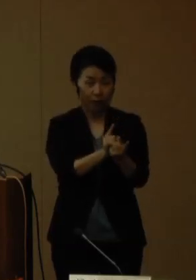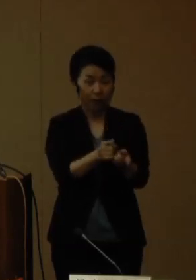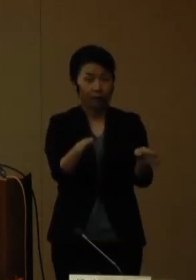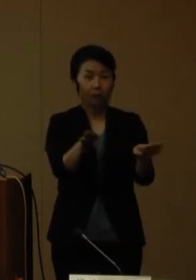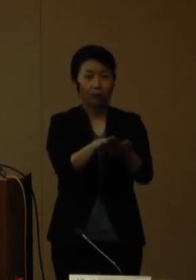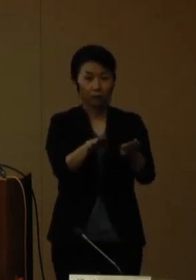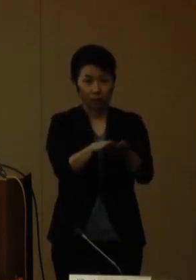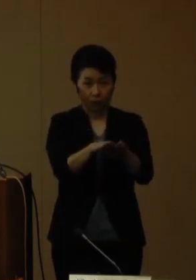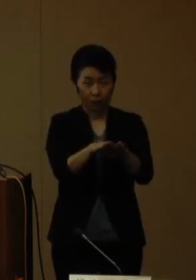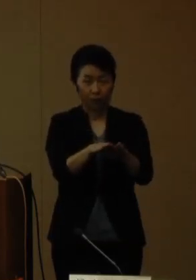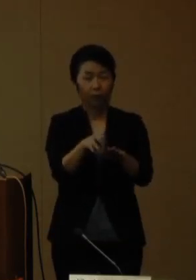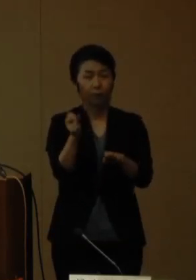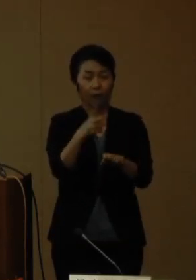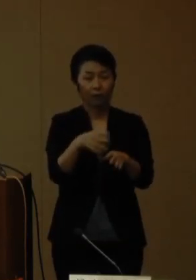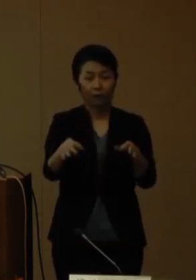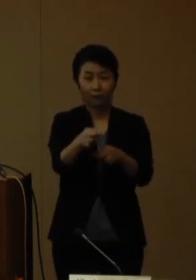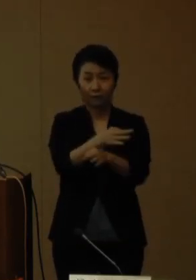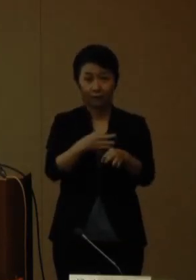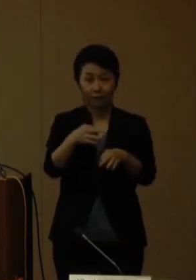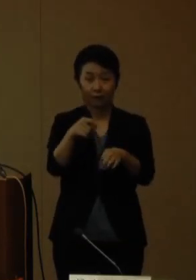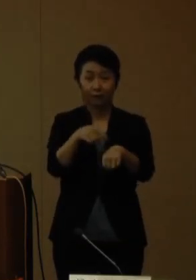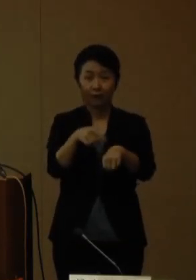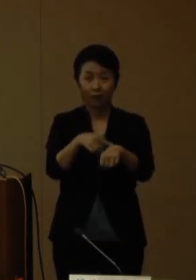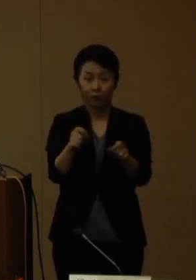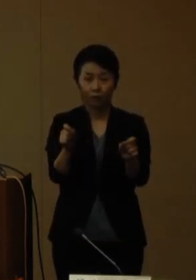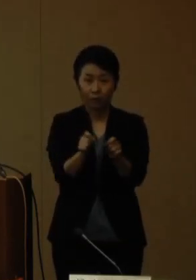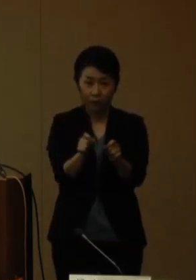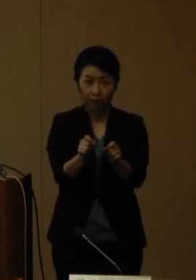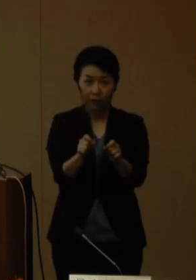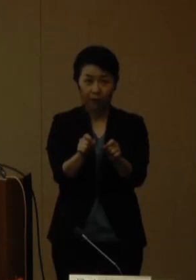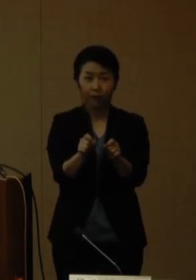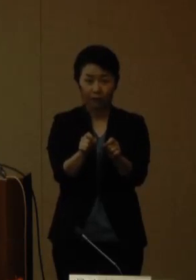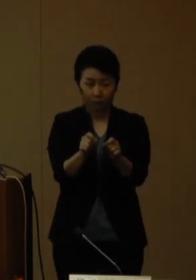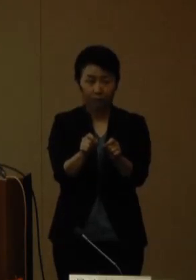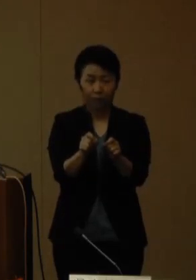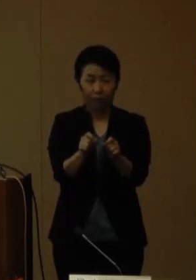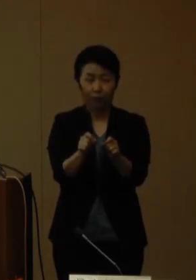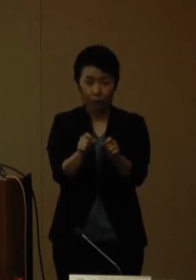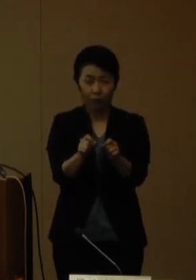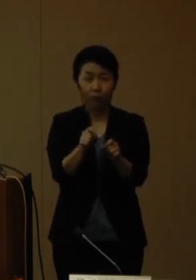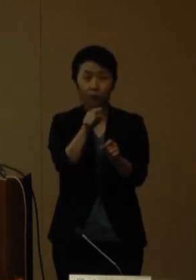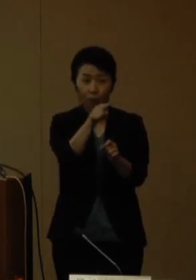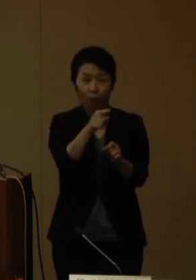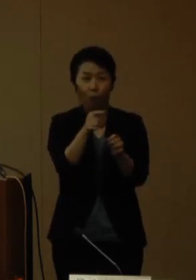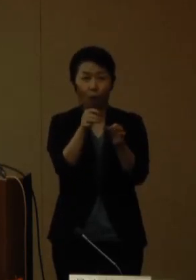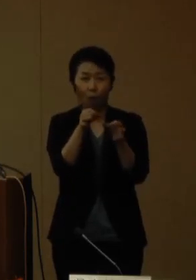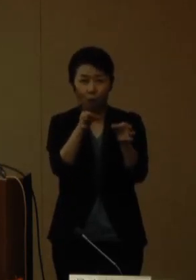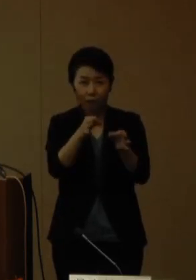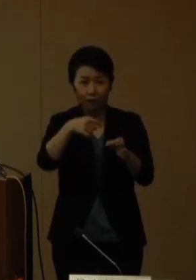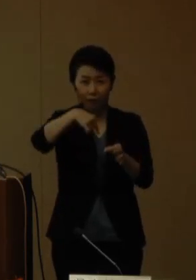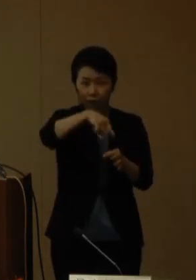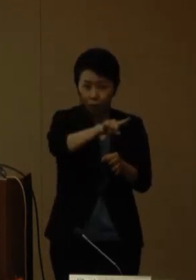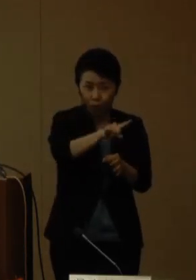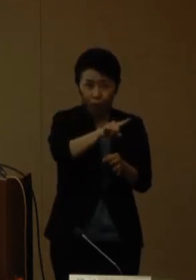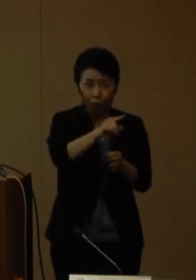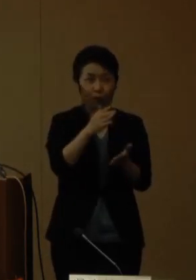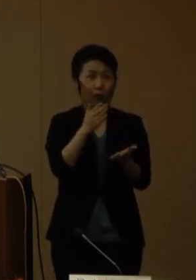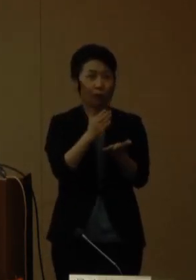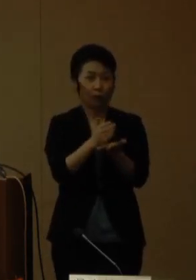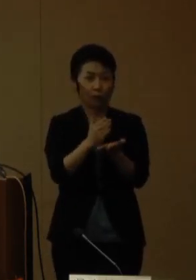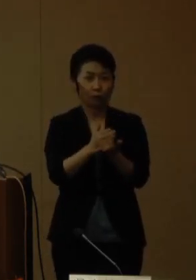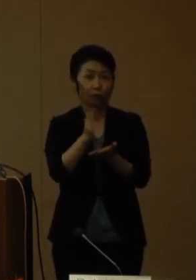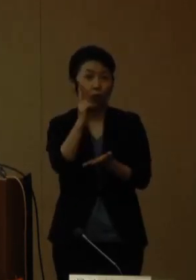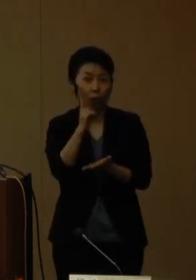要請、営業時間短縮の要請に応じていない飲食店等の利用を厳に控えるように求めてください